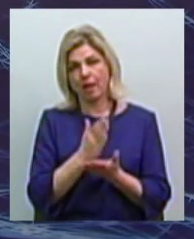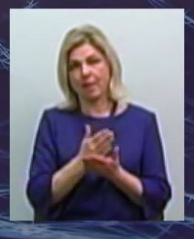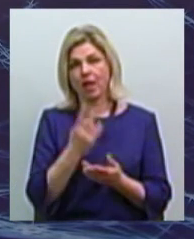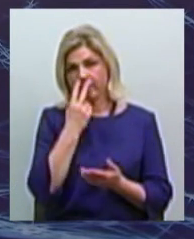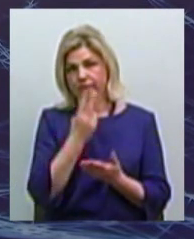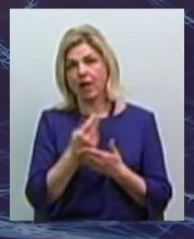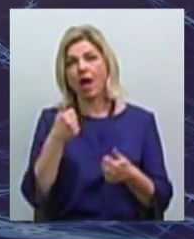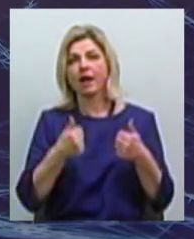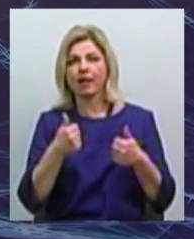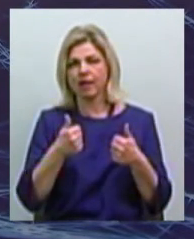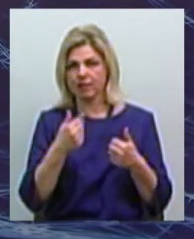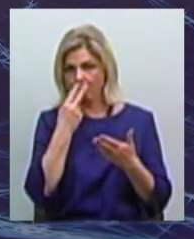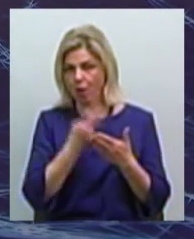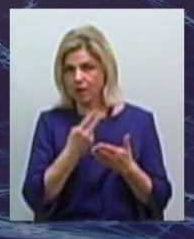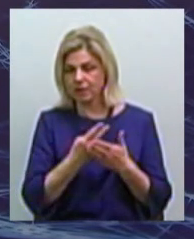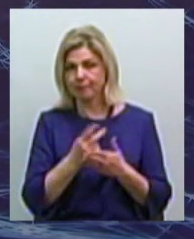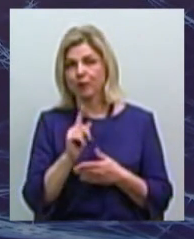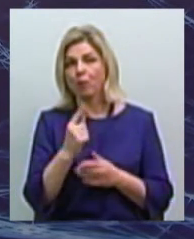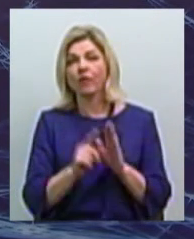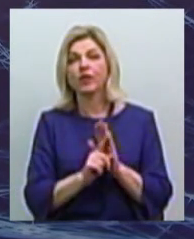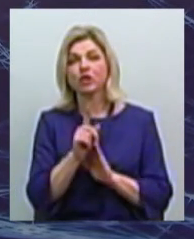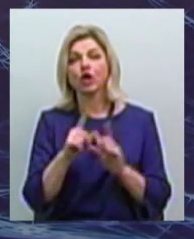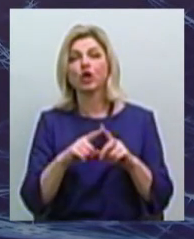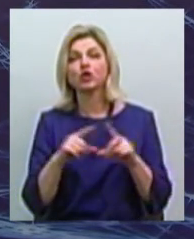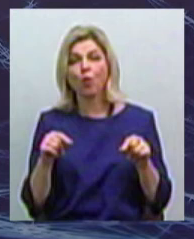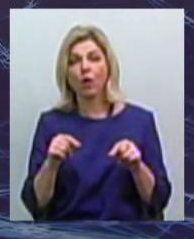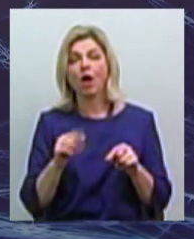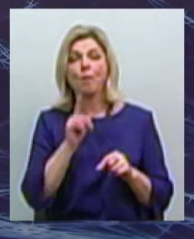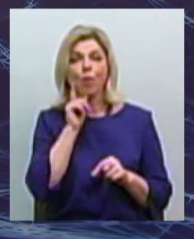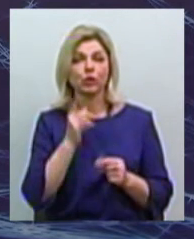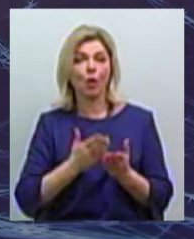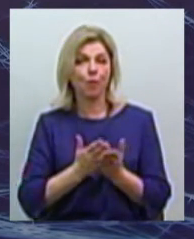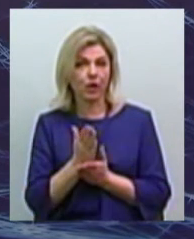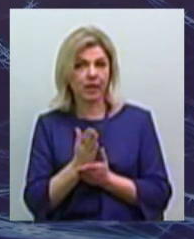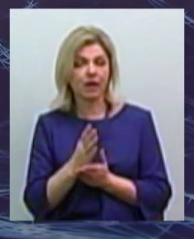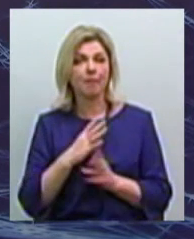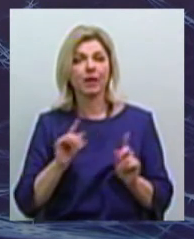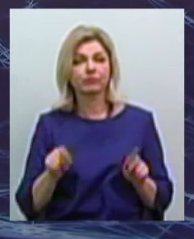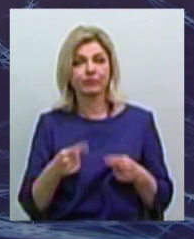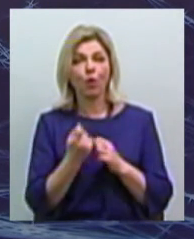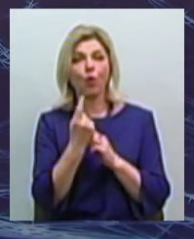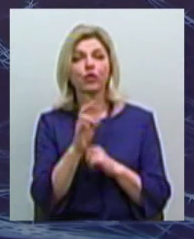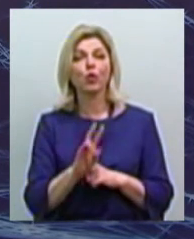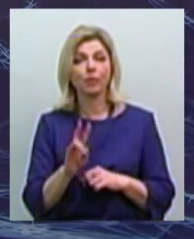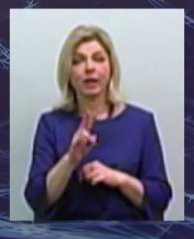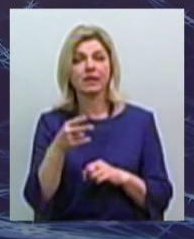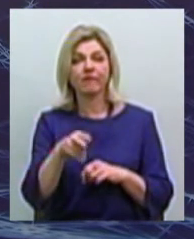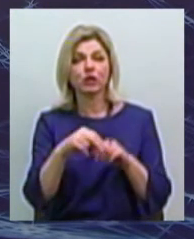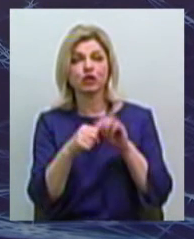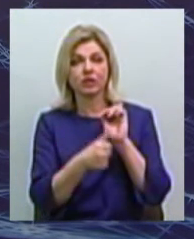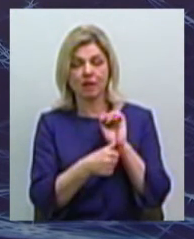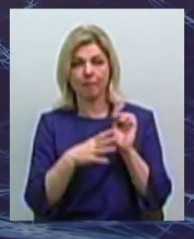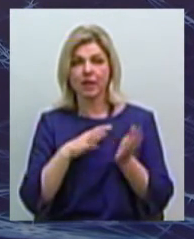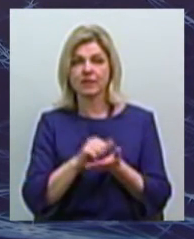показники. Адже спочатку школа молодіжної політики, яку ми реалізували 11 листопада 2018 року, посів